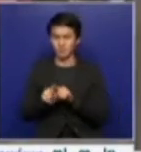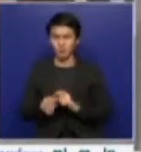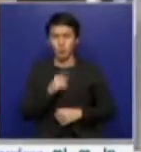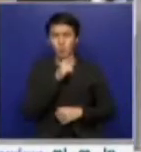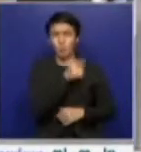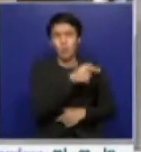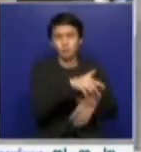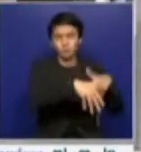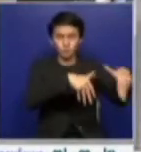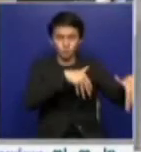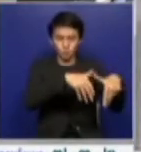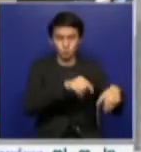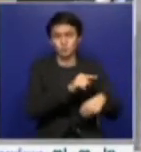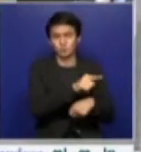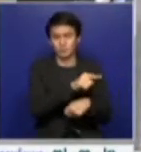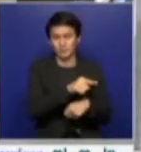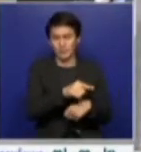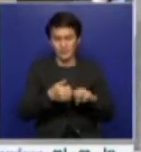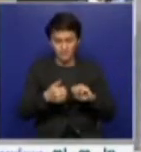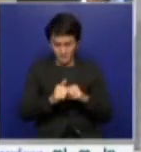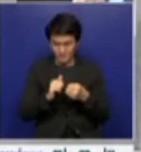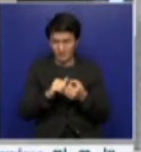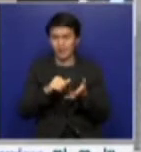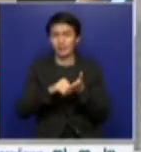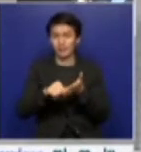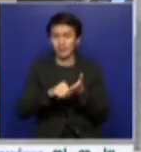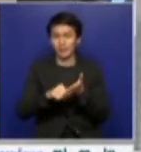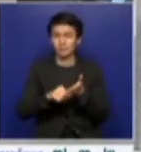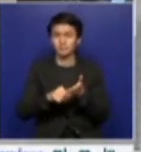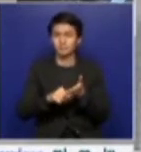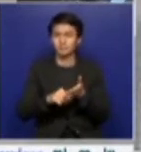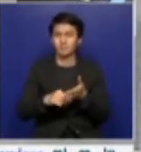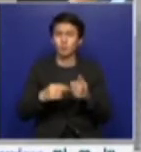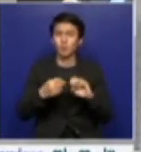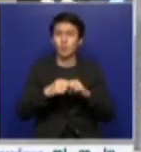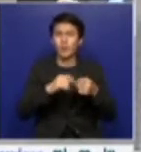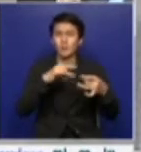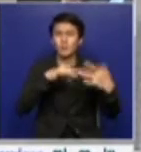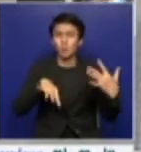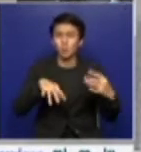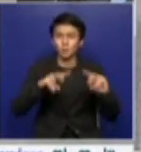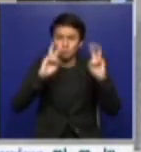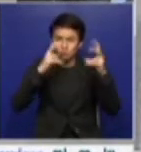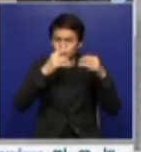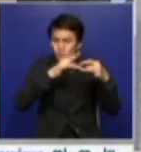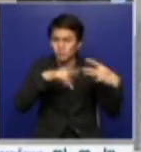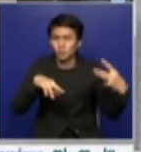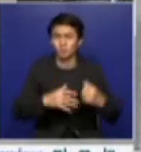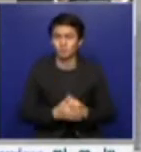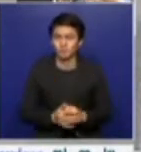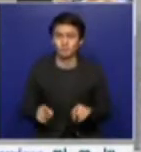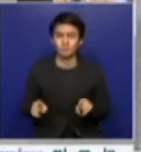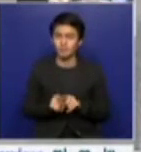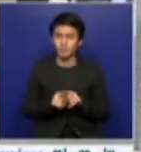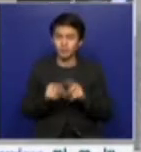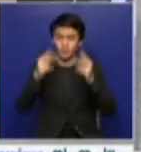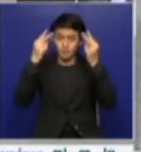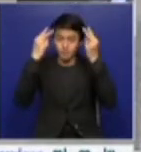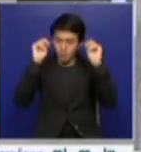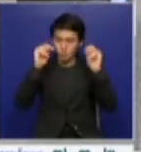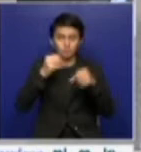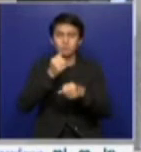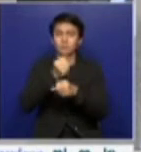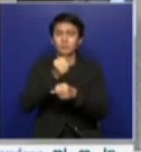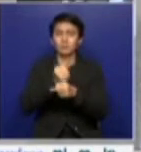ผู้ชุมนมการแก้ไขปัญหานั้นก็ได้ผิดพลาดไปด้วยก็เหมือนกับที่ท่านนายกรัฐมนตรีได้กระทำ